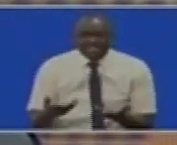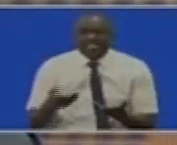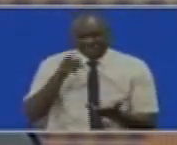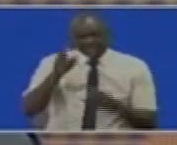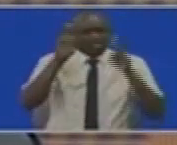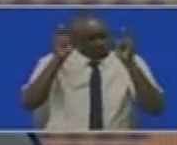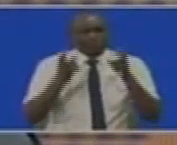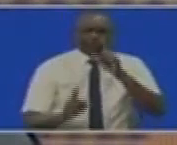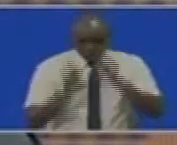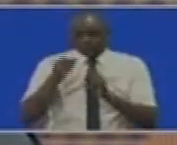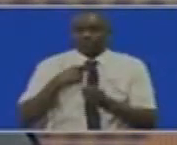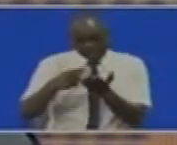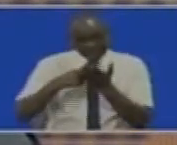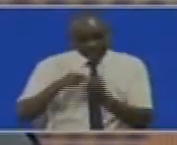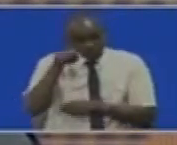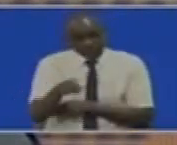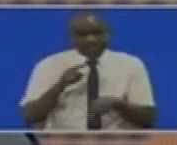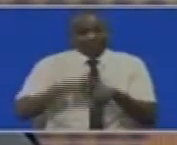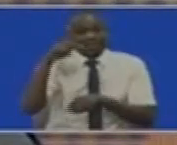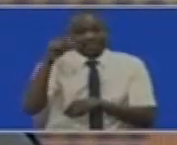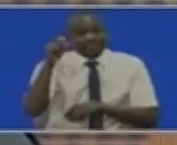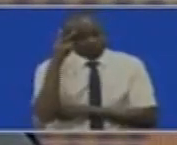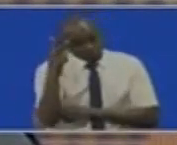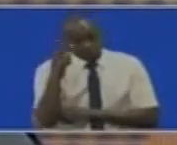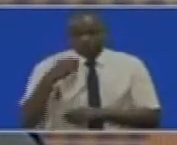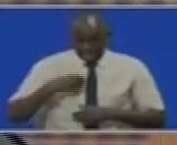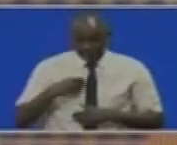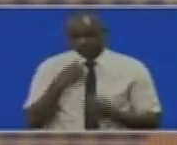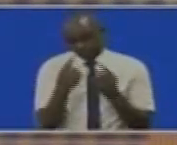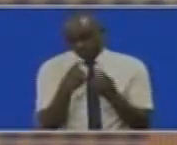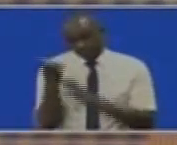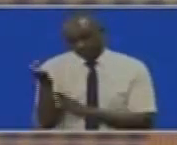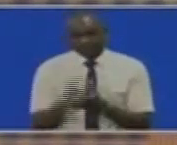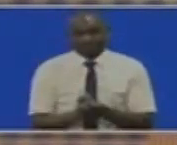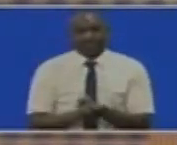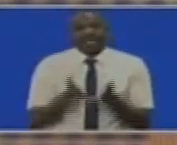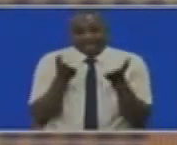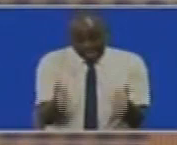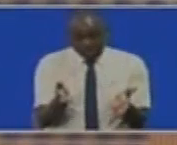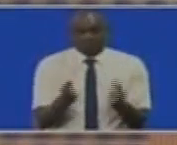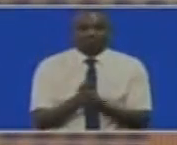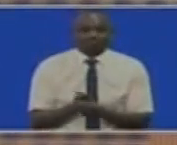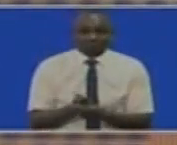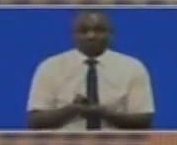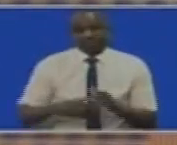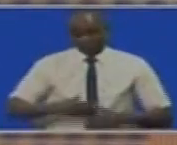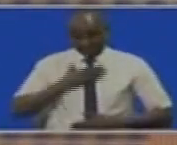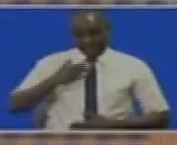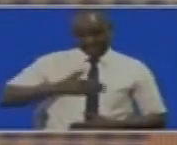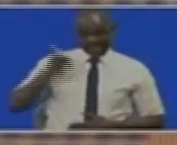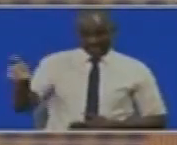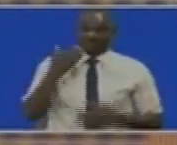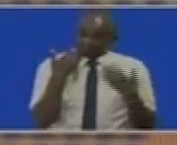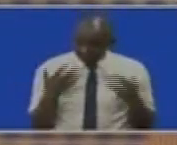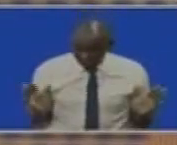ambao tulionao katika sehemu ya pili kwenye KTN News wakati tukapomaliza kukuarifu na taarifa kuu, na kama nilivyokuelezea mgeni wangu tayari amewasili